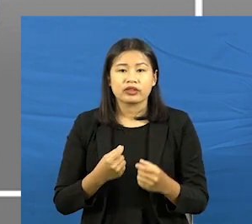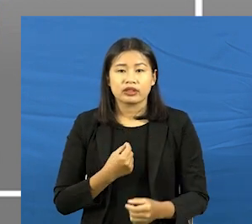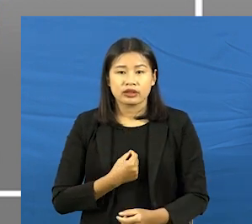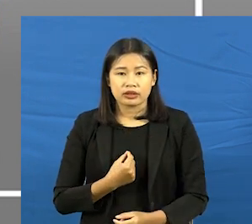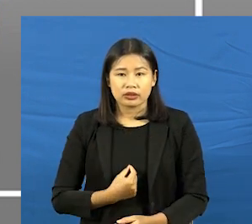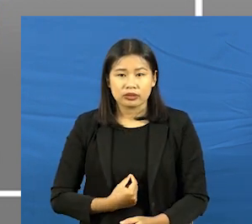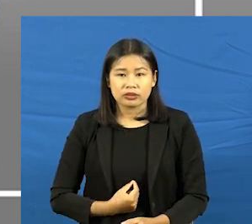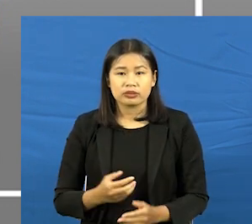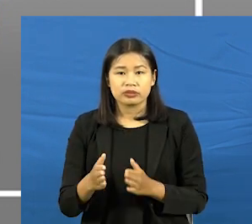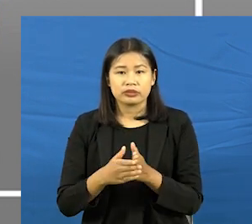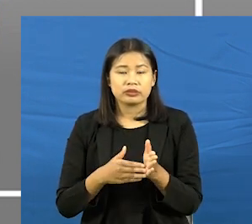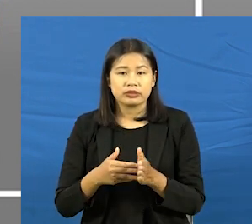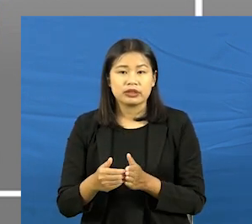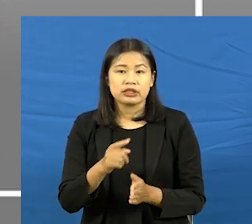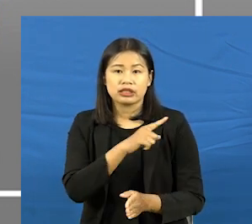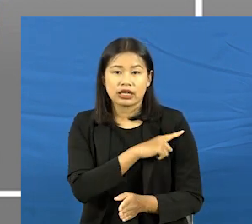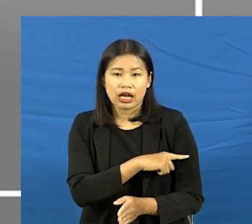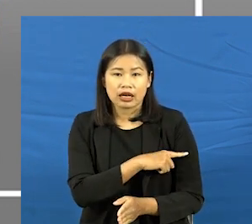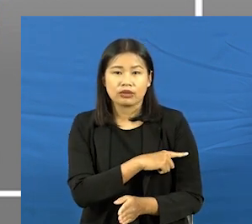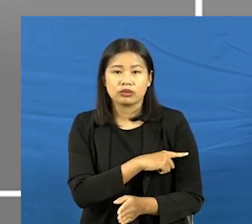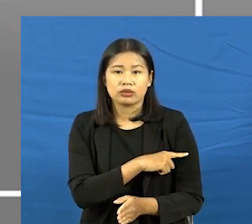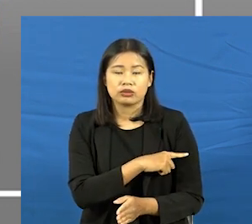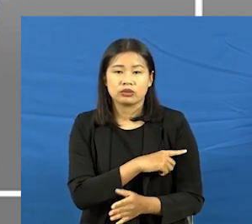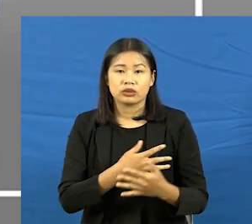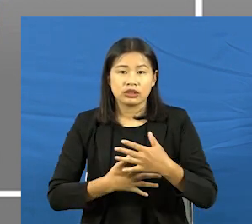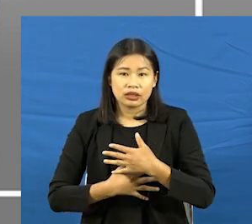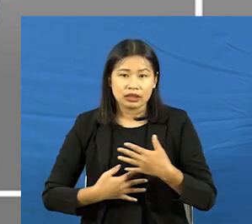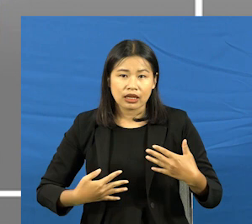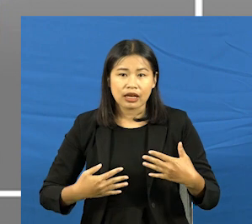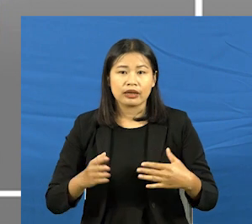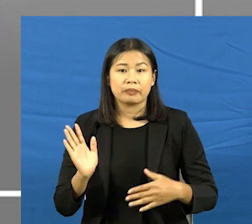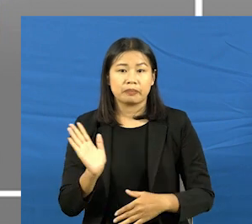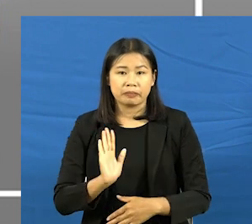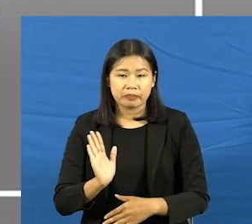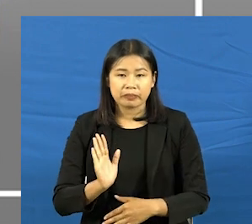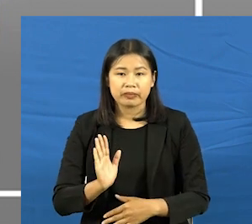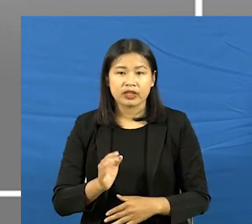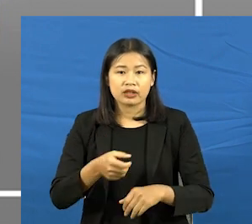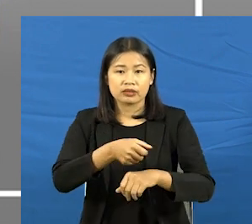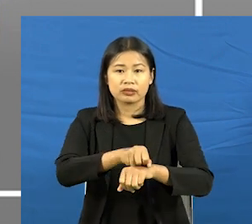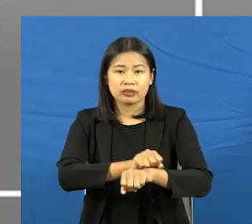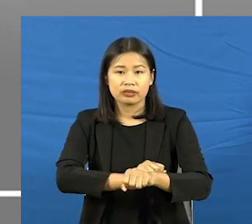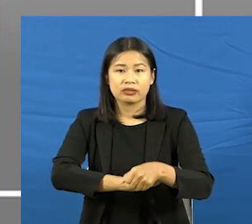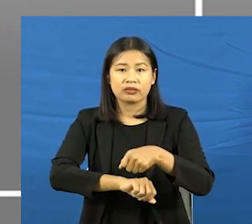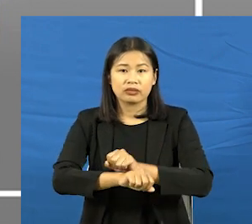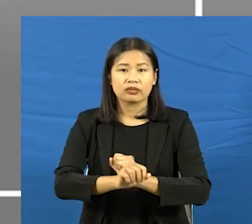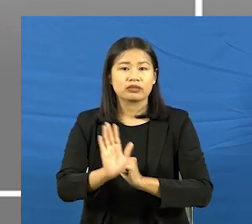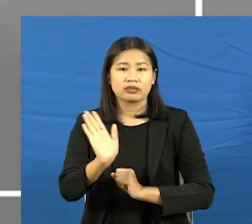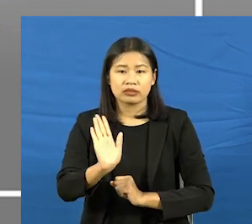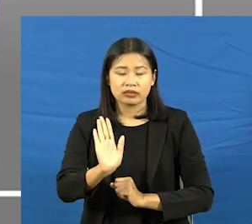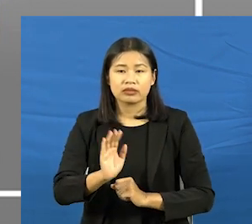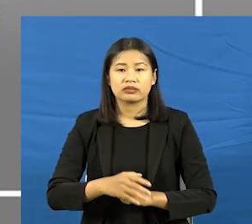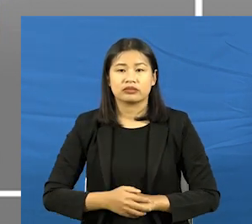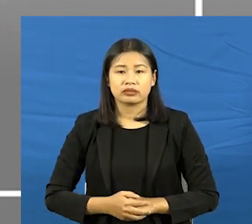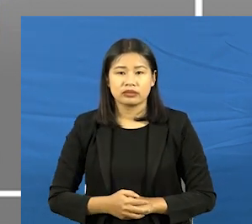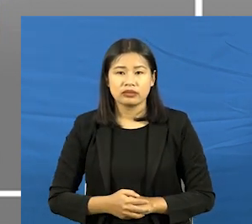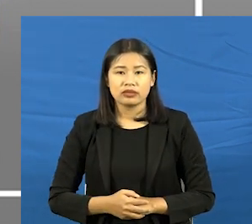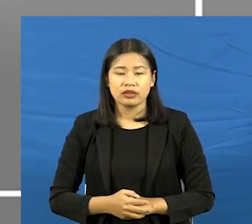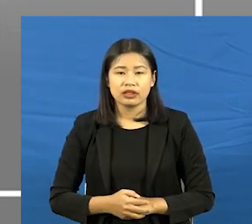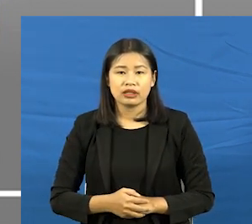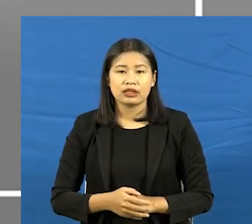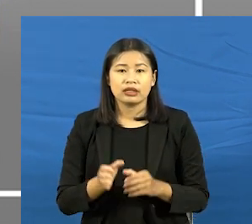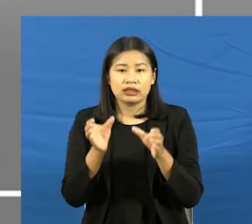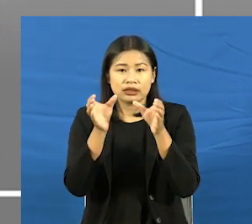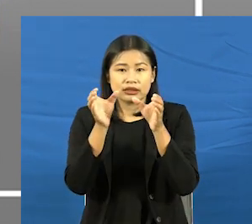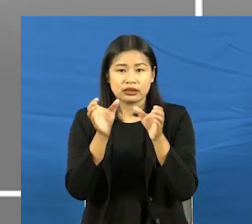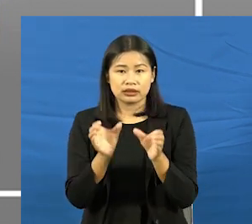ระดุมสีขาวเช่นเดียวกันนะเสื้อก็จะต้องไม่มีลวดลายนะแล้วก็ไม่ม้วนหรือว่าพับแขนเสื้อนะครับ